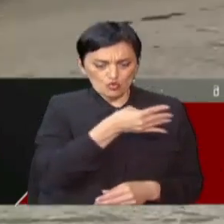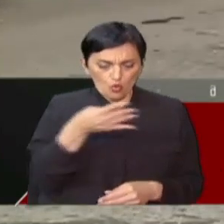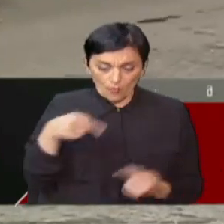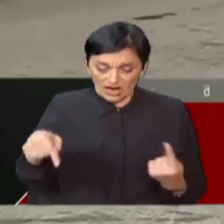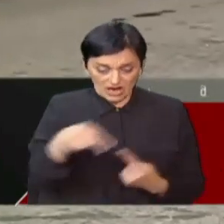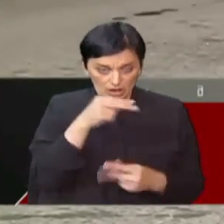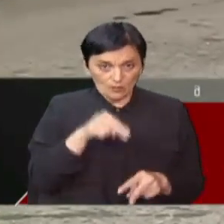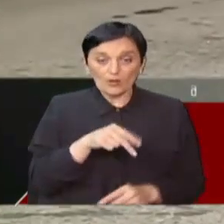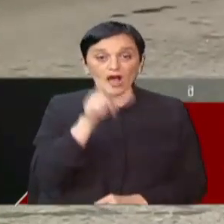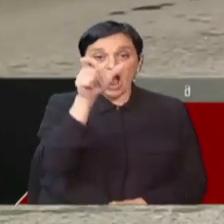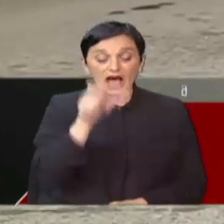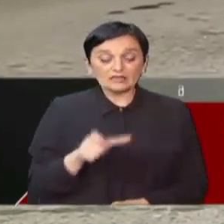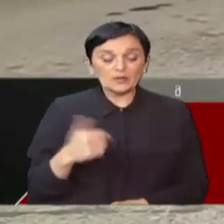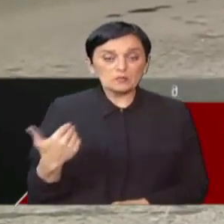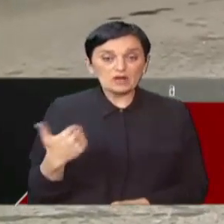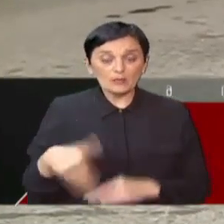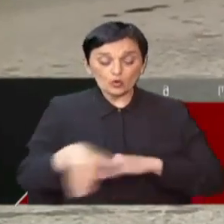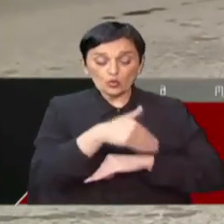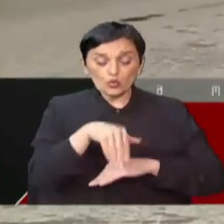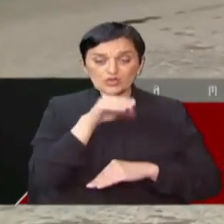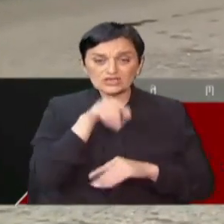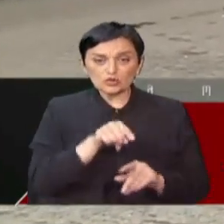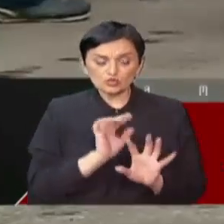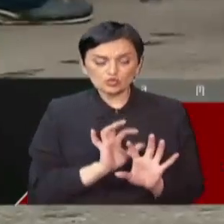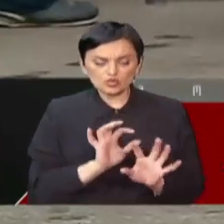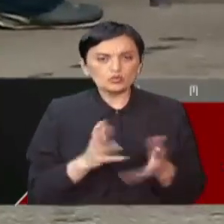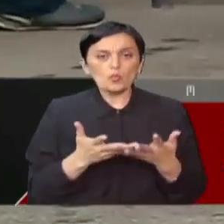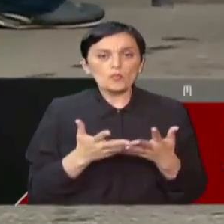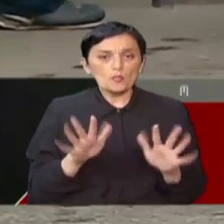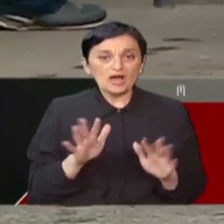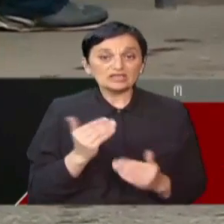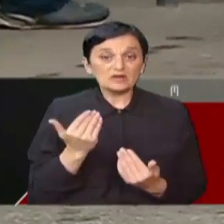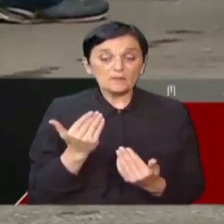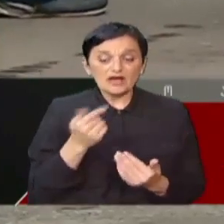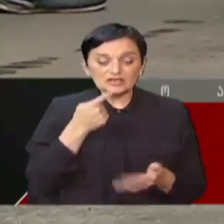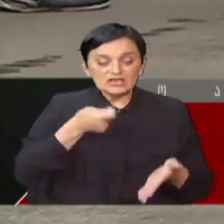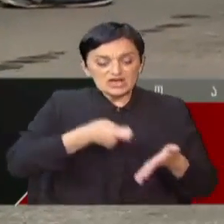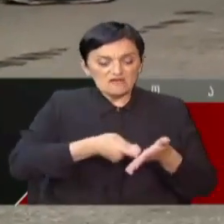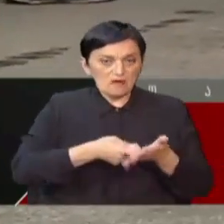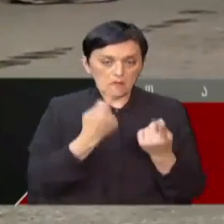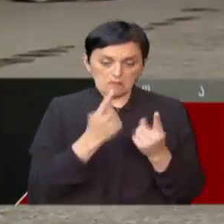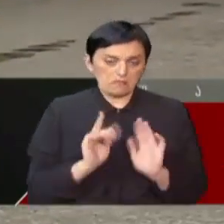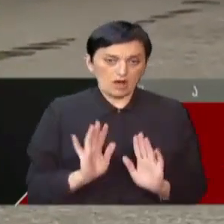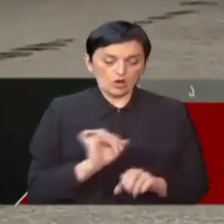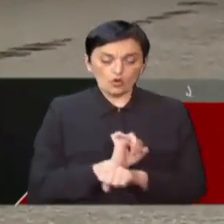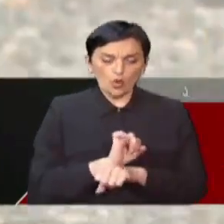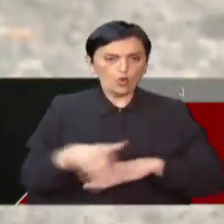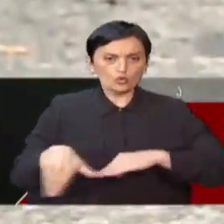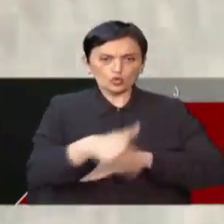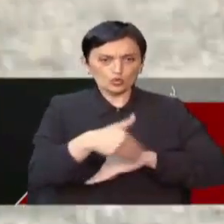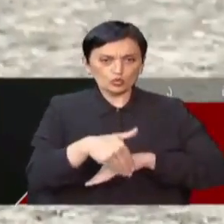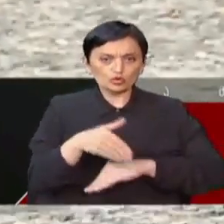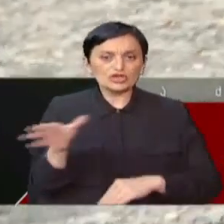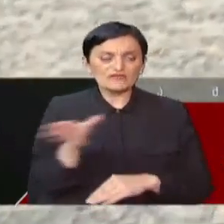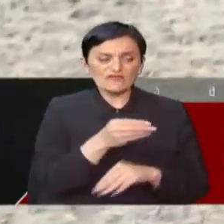მიხედე. ადამიანების მხრიდან მიუსაფარ ძაღლებზე ზრუნვა უმეტესად მხოლოდ მათი გამოკვებით შემოიფარგლება. გორის ქუჩებში თითქმის